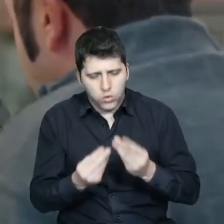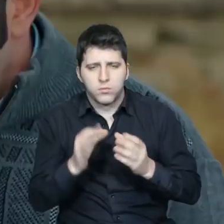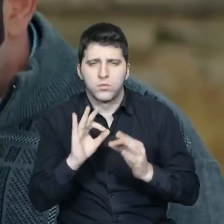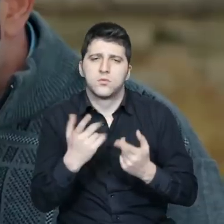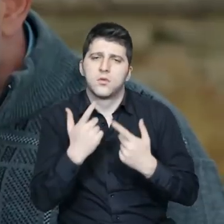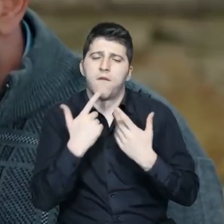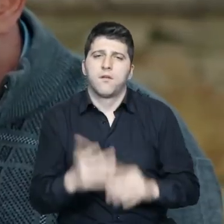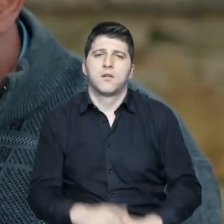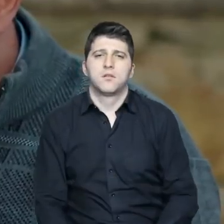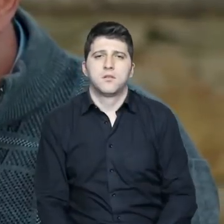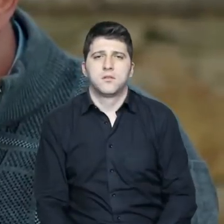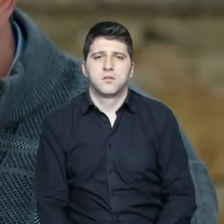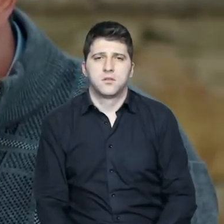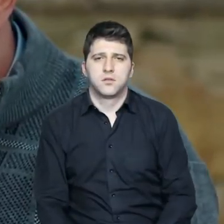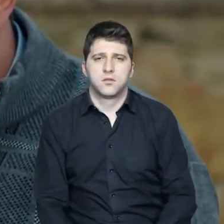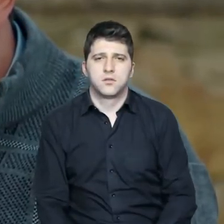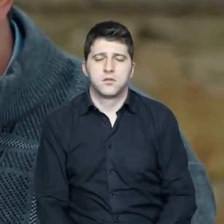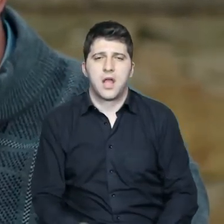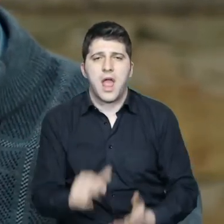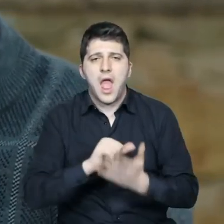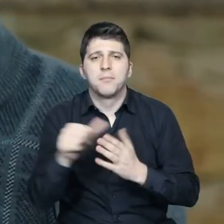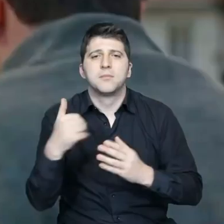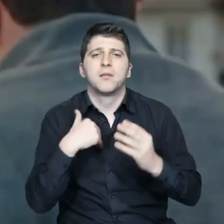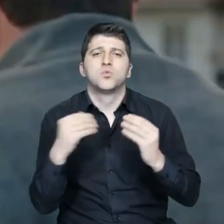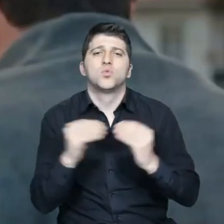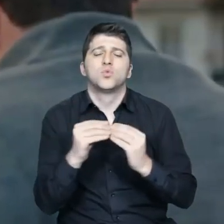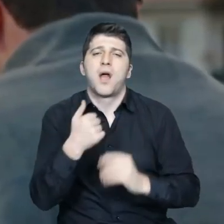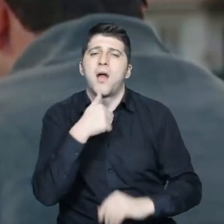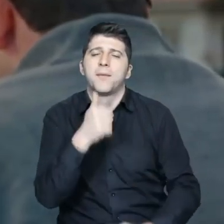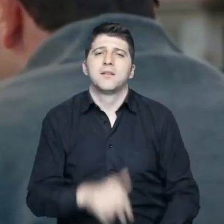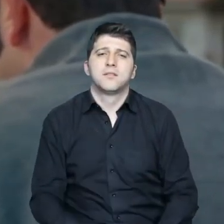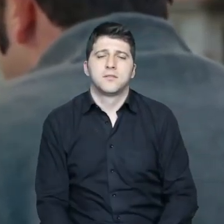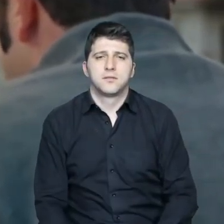söz? Hepsi benim kabahatim abi.